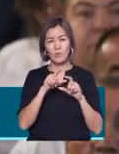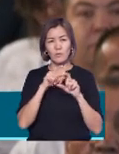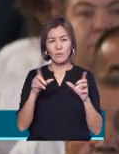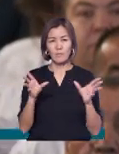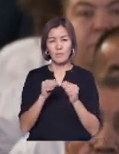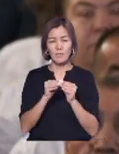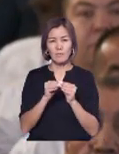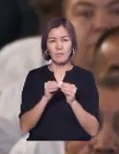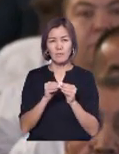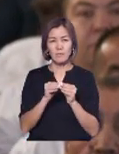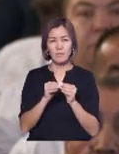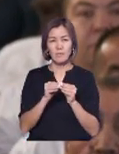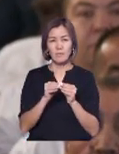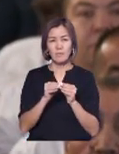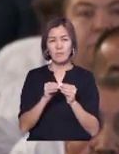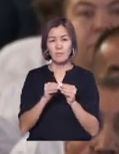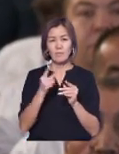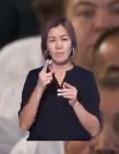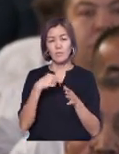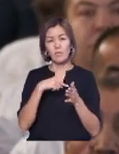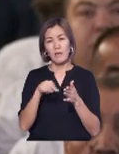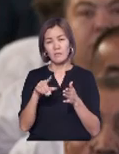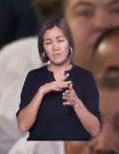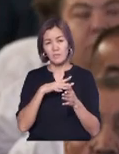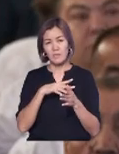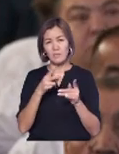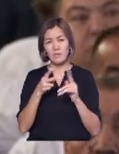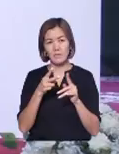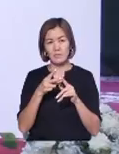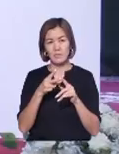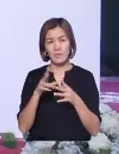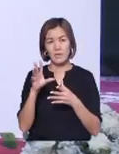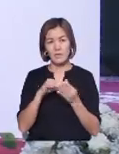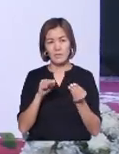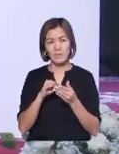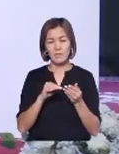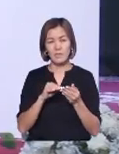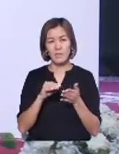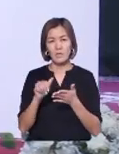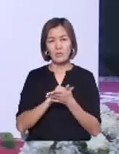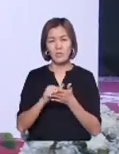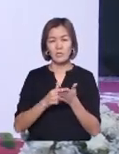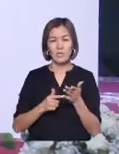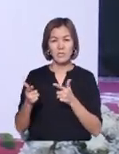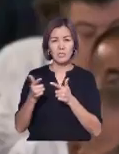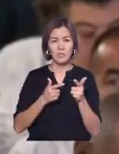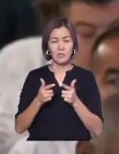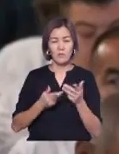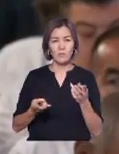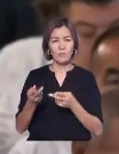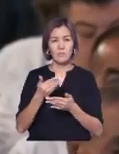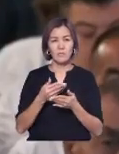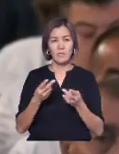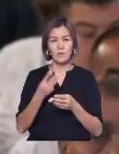бір экспертизадан отказ алдық. Қазіргі күні соны бойынша жұмыс істеп жатырмыз. Техаудит жасауымыз керек, техаудитке конкурс жасадық. 30